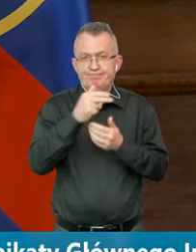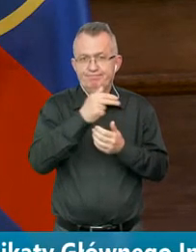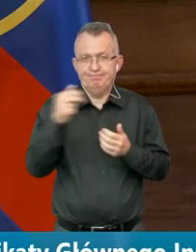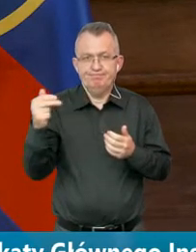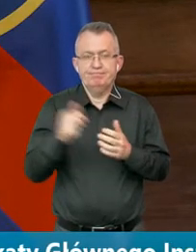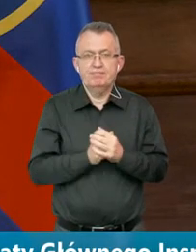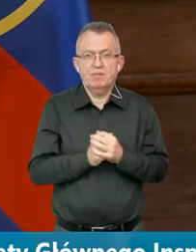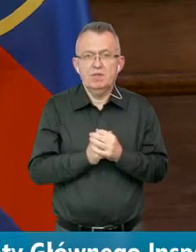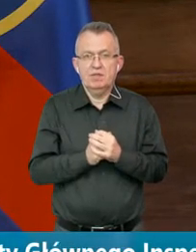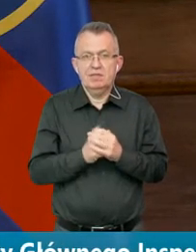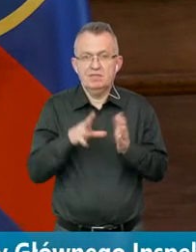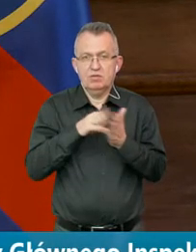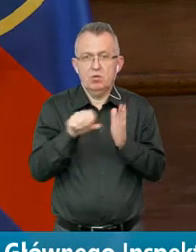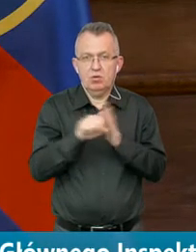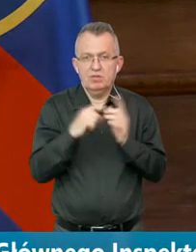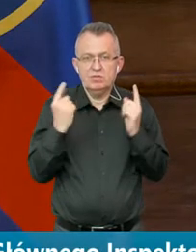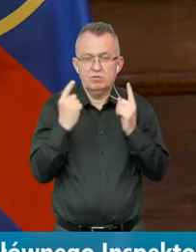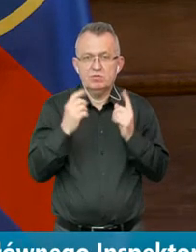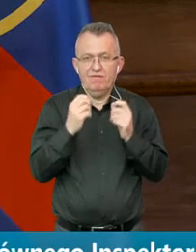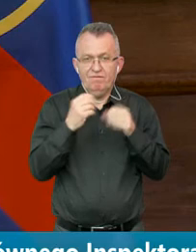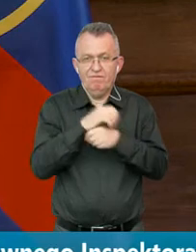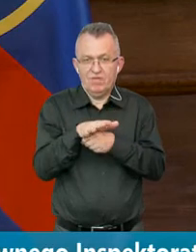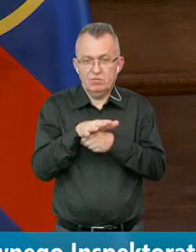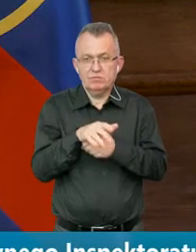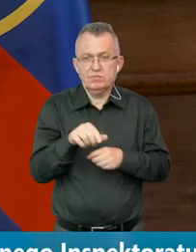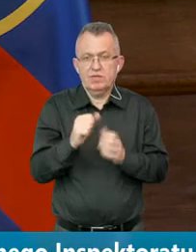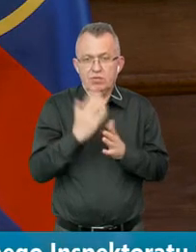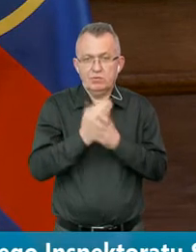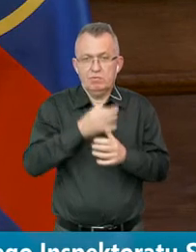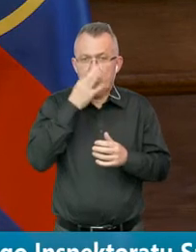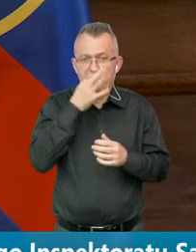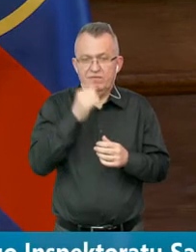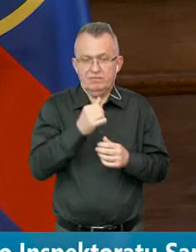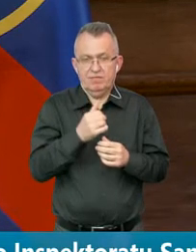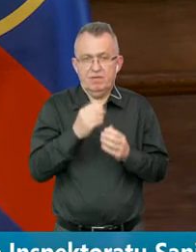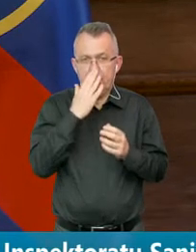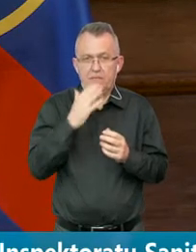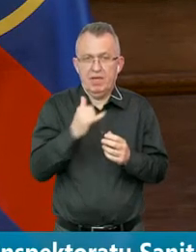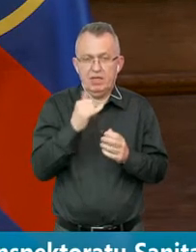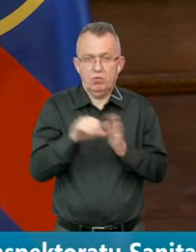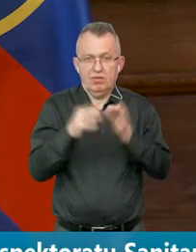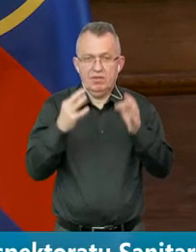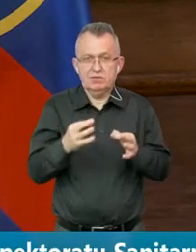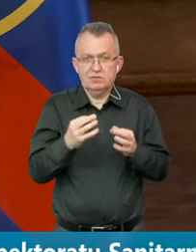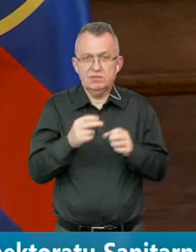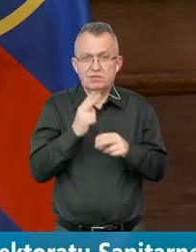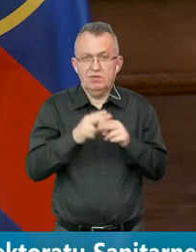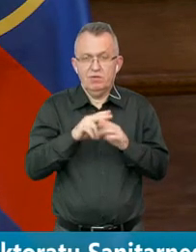ekranu. Zacznę jak zwykle od sytuacji pandemicznej, ta się poprawia. W maju do tej pory zachorowało